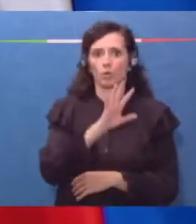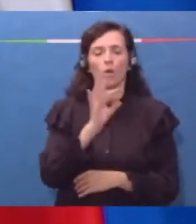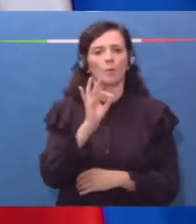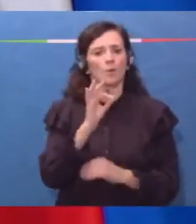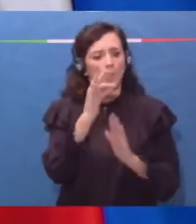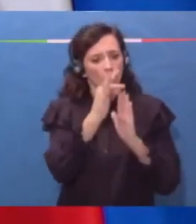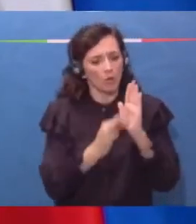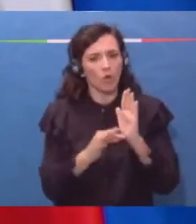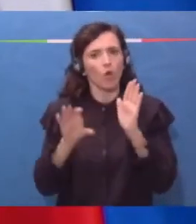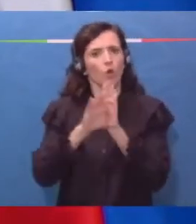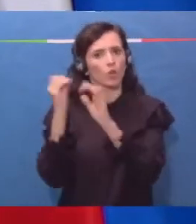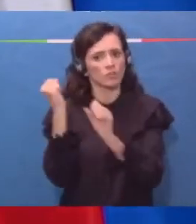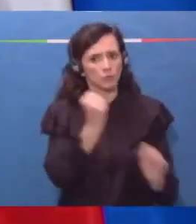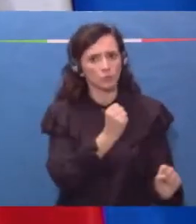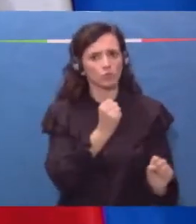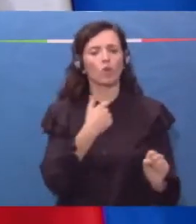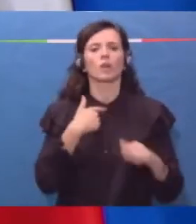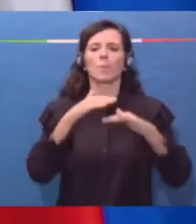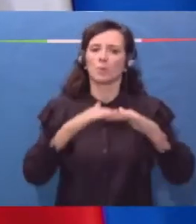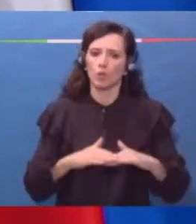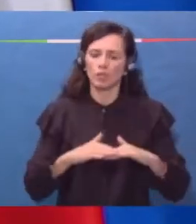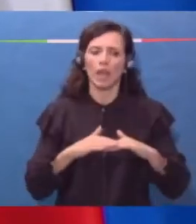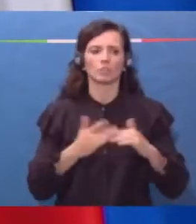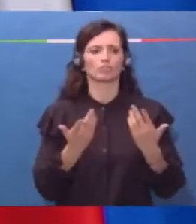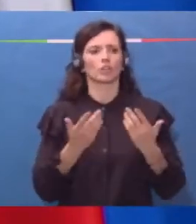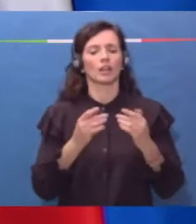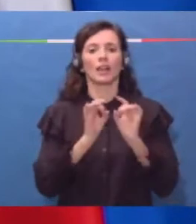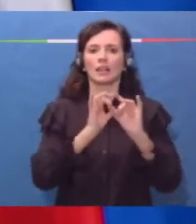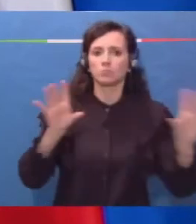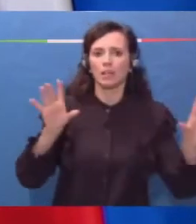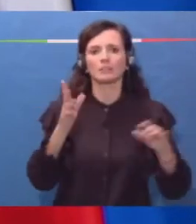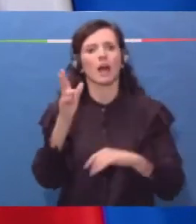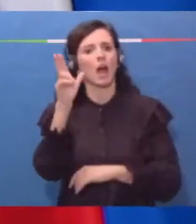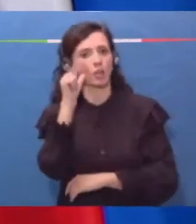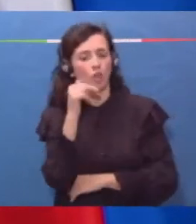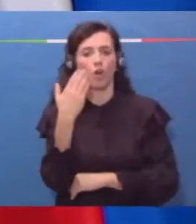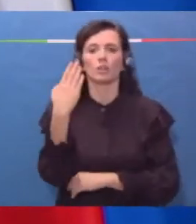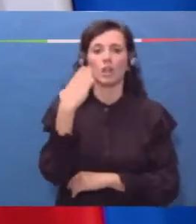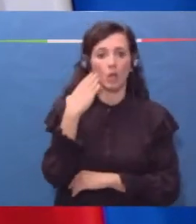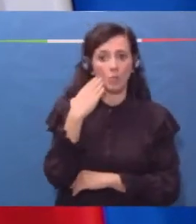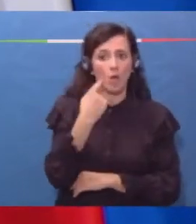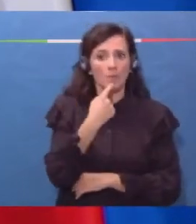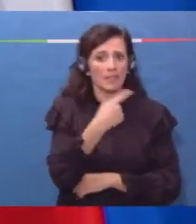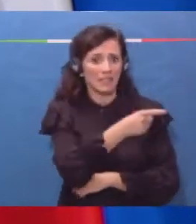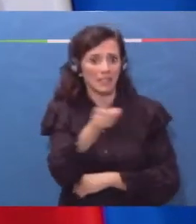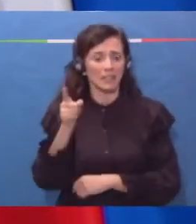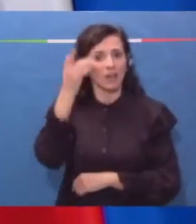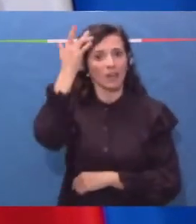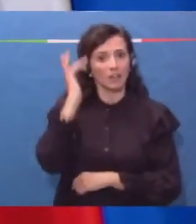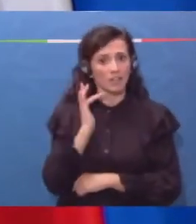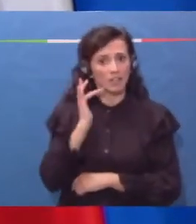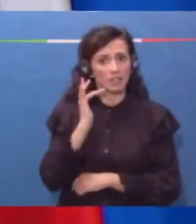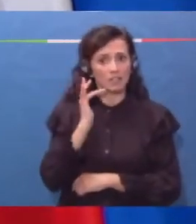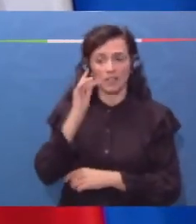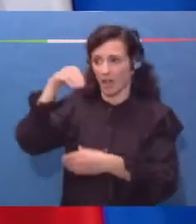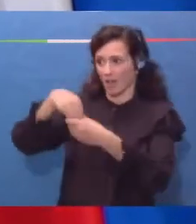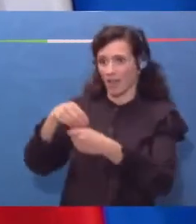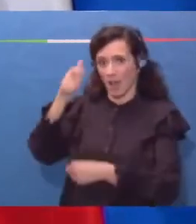costituzionale, proteggere i combattenti delle libertà, le donne e gli uomini che rischiano i propri